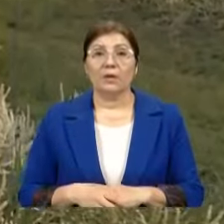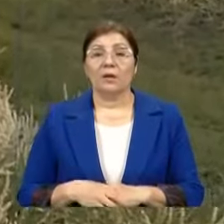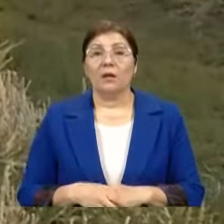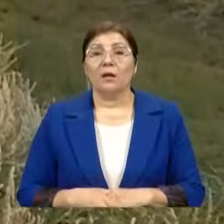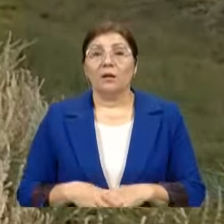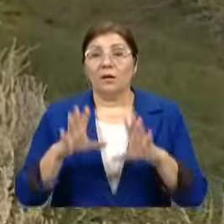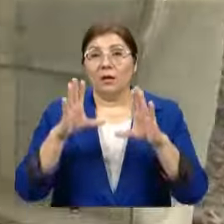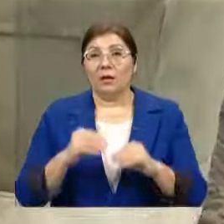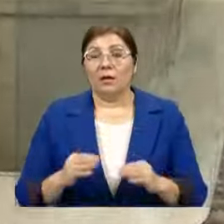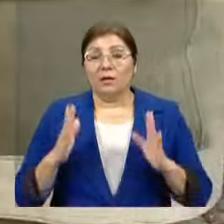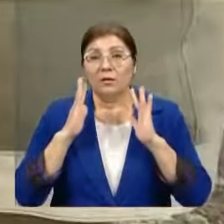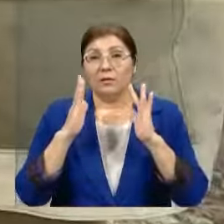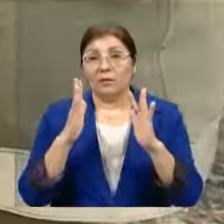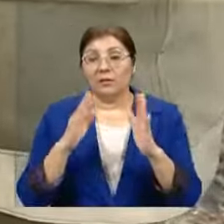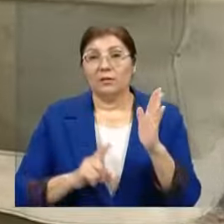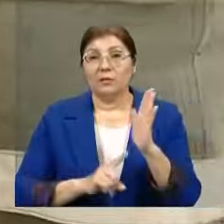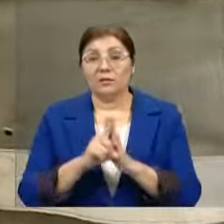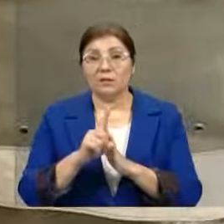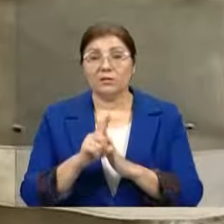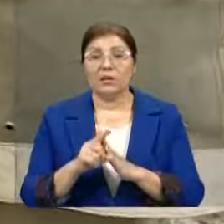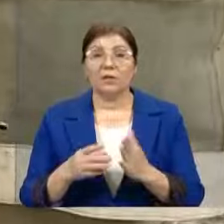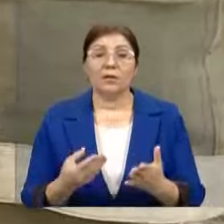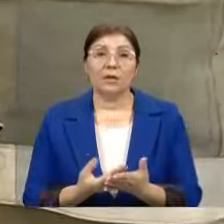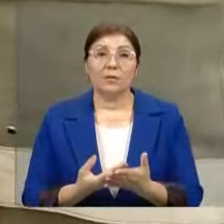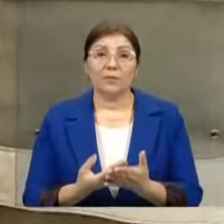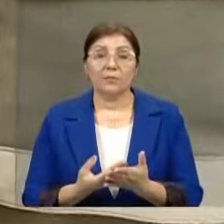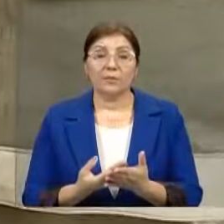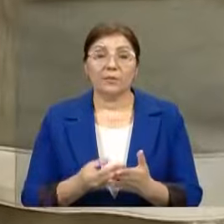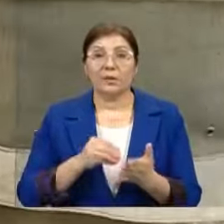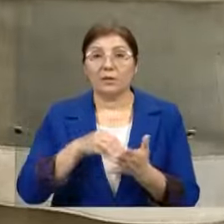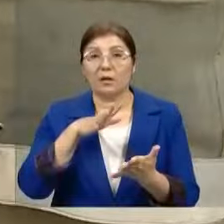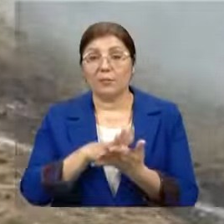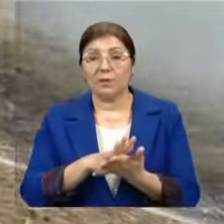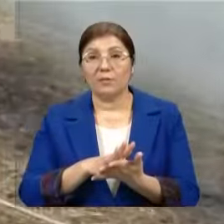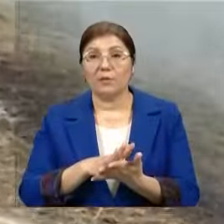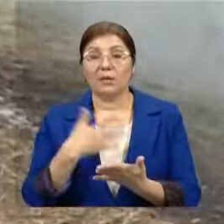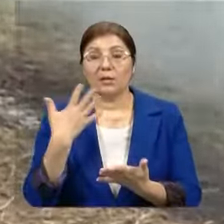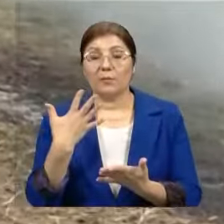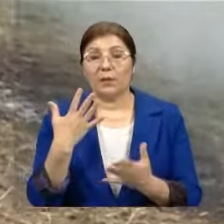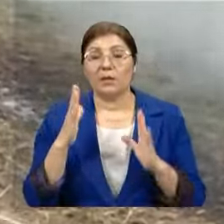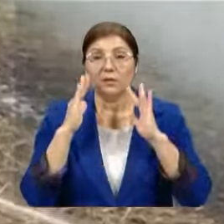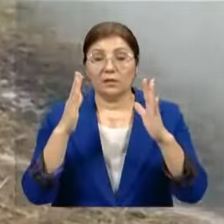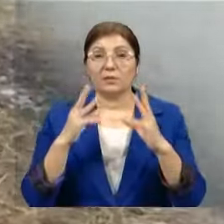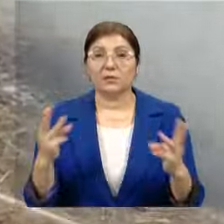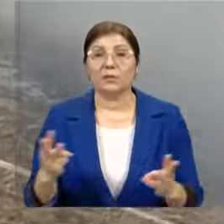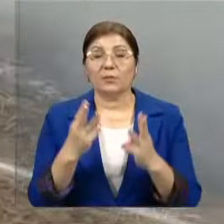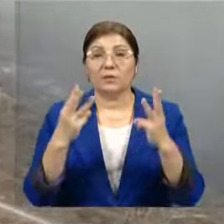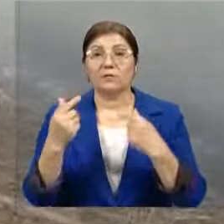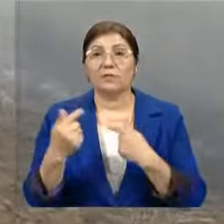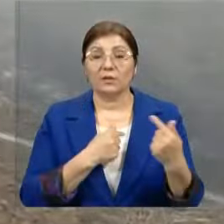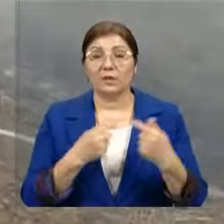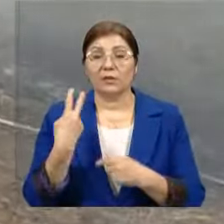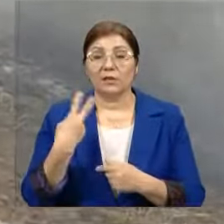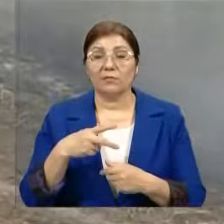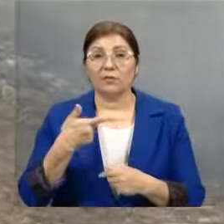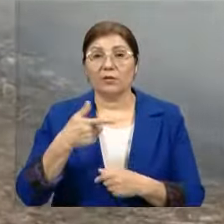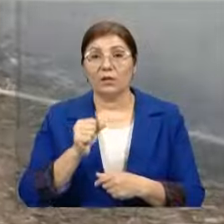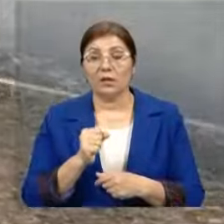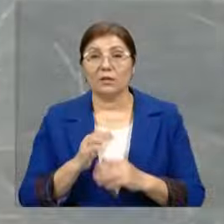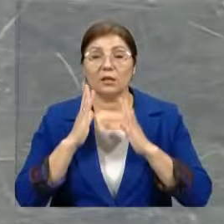лесных и степных возгораний. Так, с начала пожароопасного периода зарегистрировано 5 лесных пожаров, в результате которых пострадало более 2 гектаров